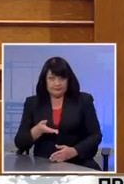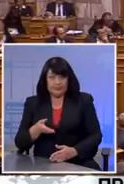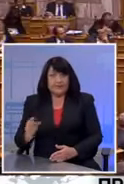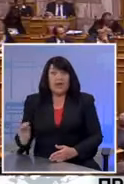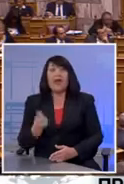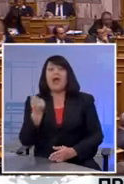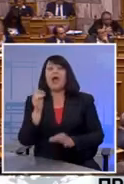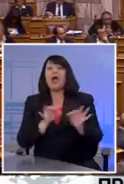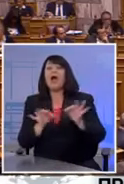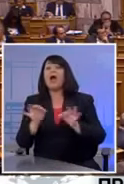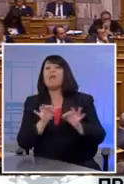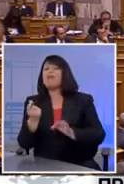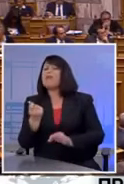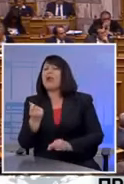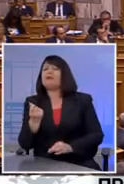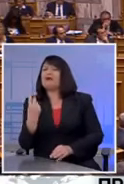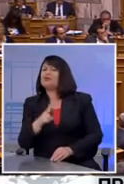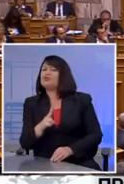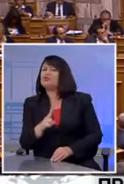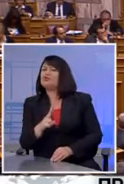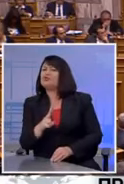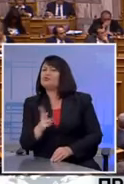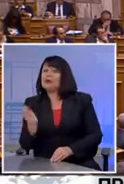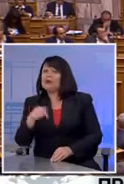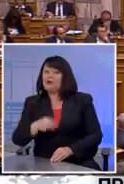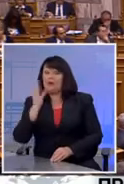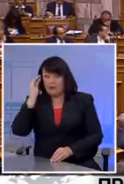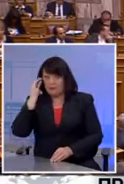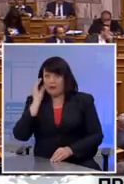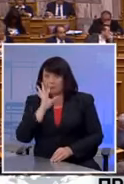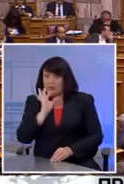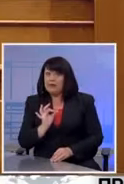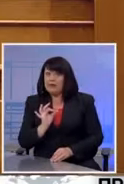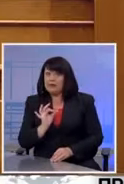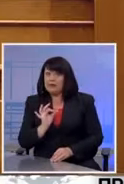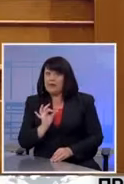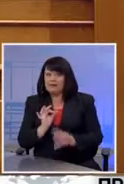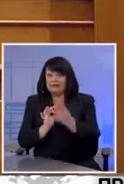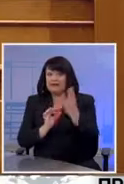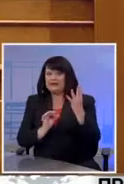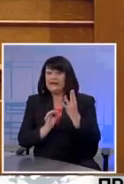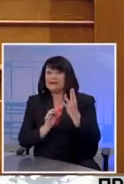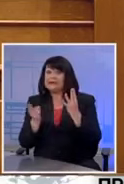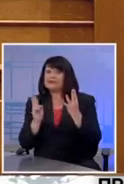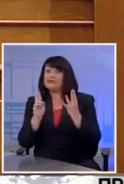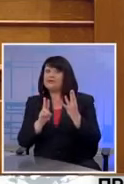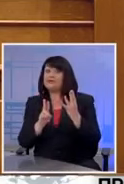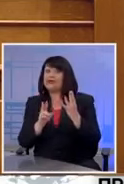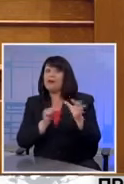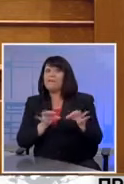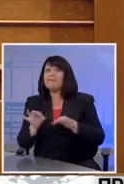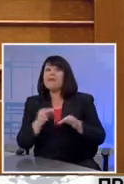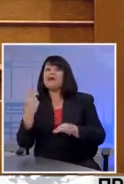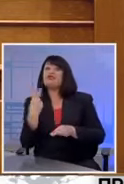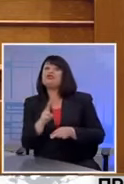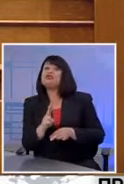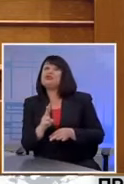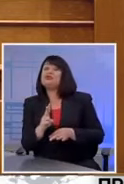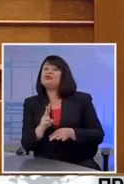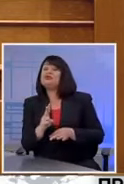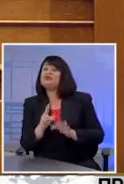Θα έρθουν τα ποθενέσχες των υπερθεματιστών στη Βουλή? Θα μάθουμε πραγματικά ποια ήταν η περιουσιακή κατάσταση των